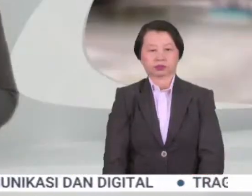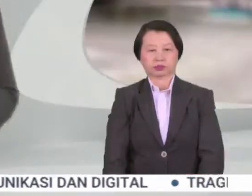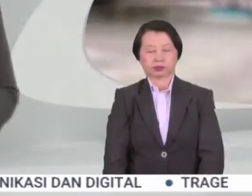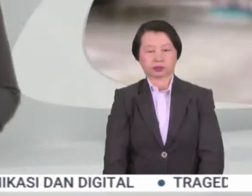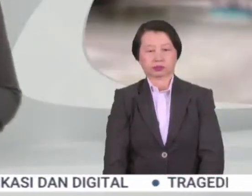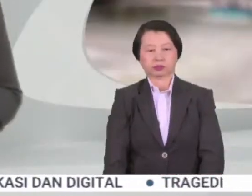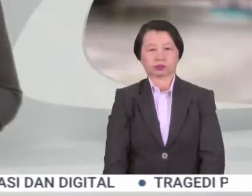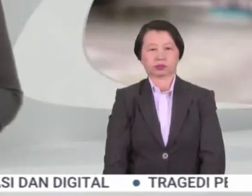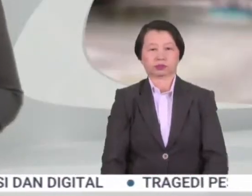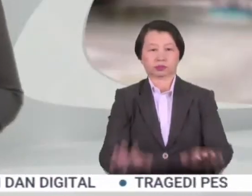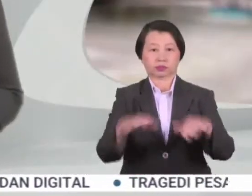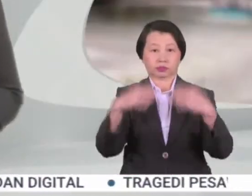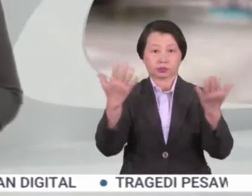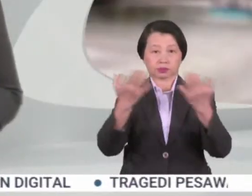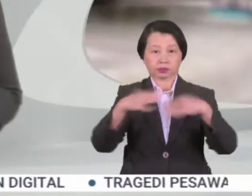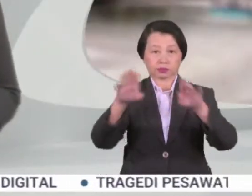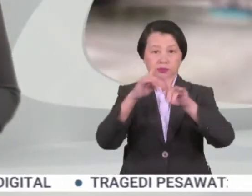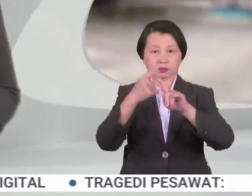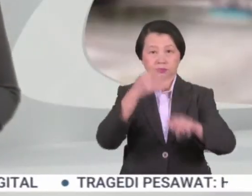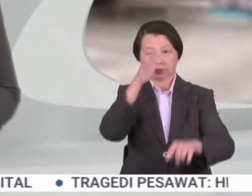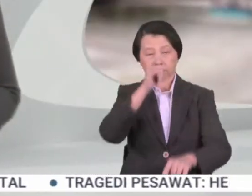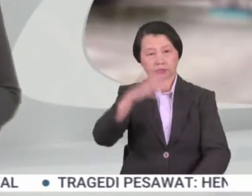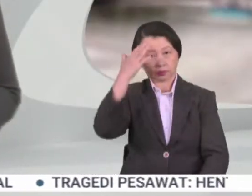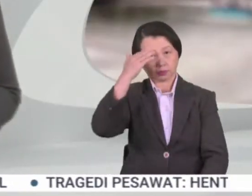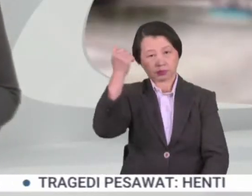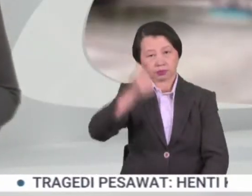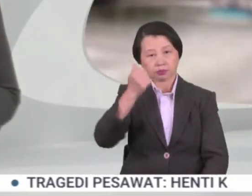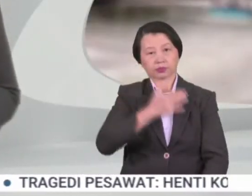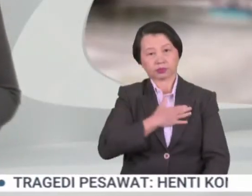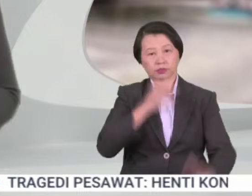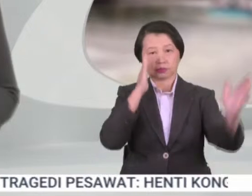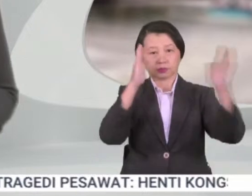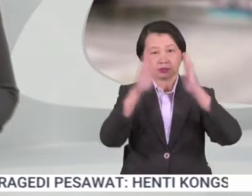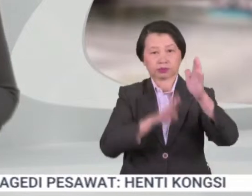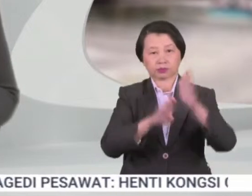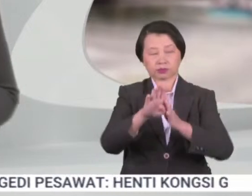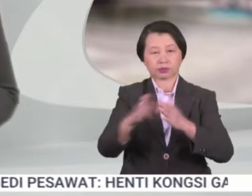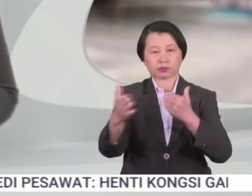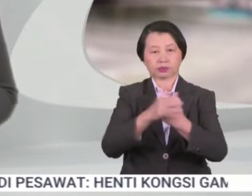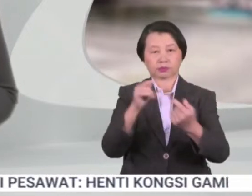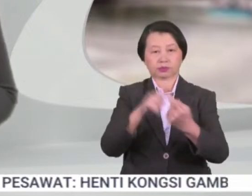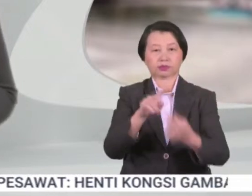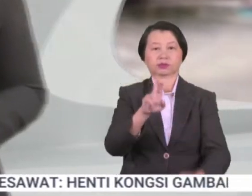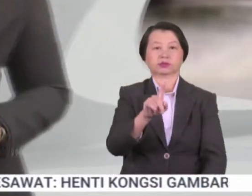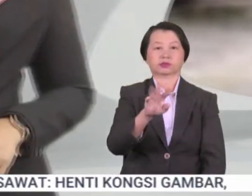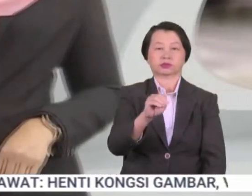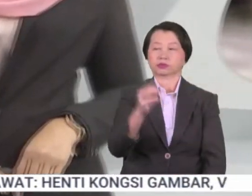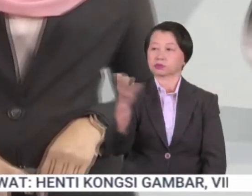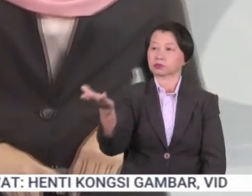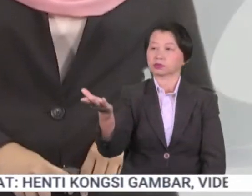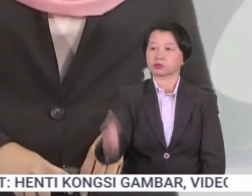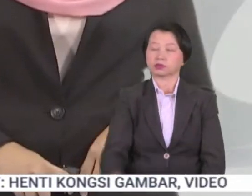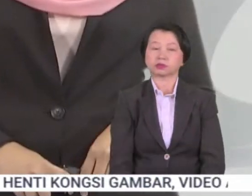insya-allah sekian paparan berita dari Melaka Assalamualaikum salam Malaysia Madani kembali ke